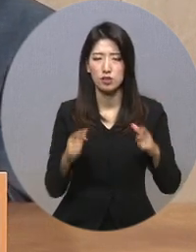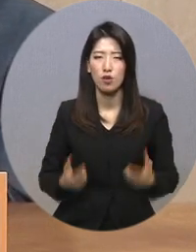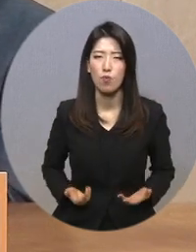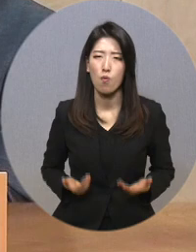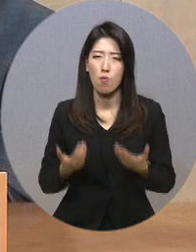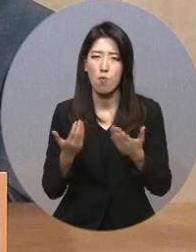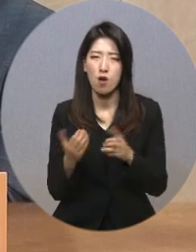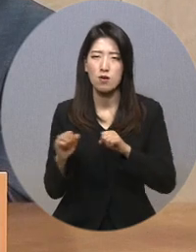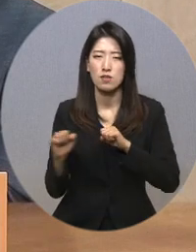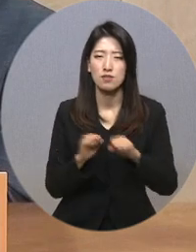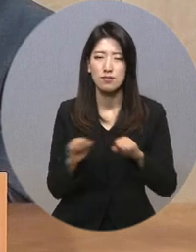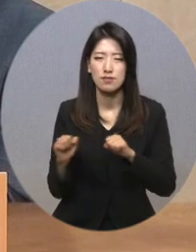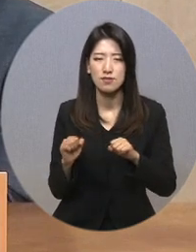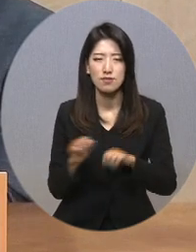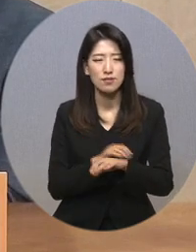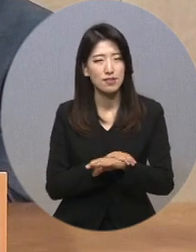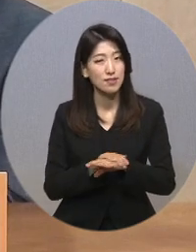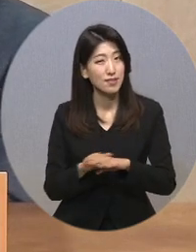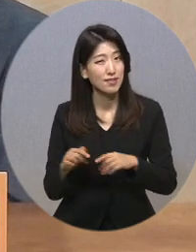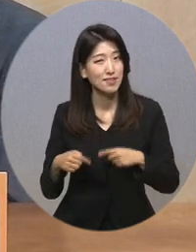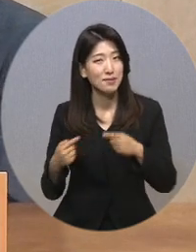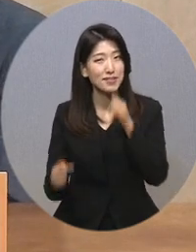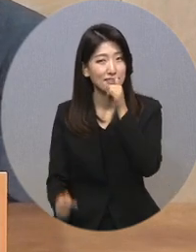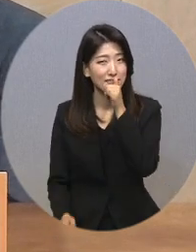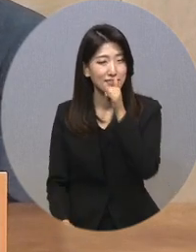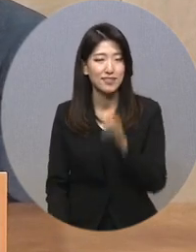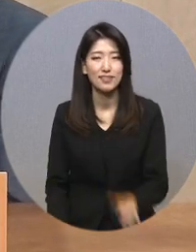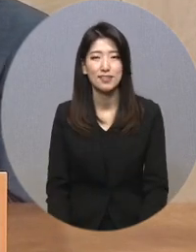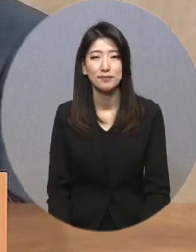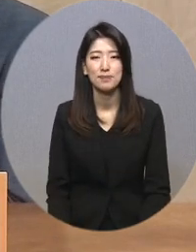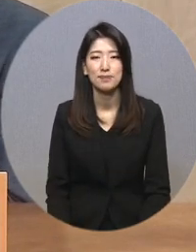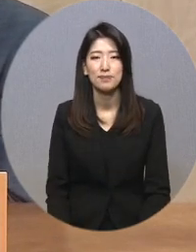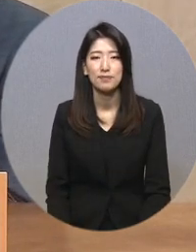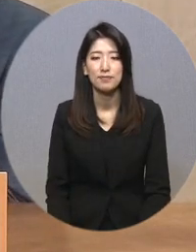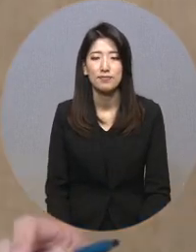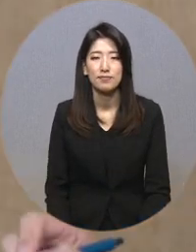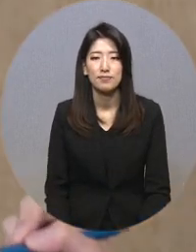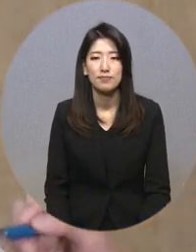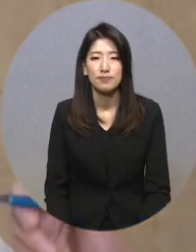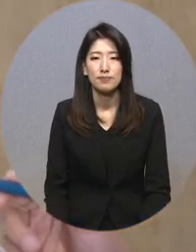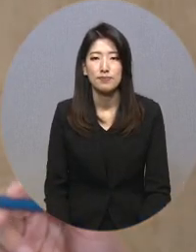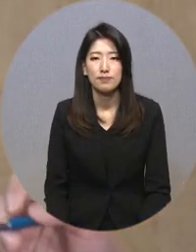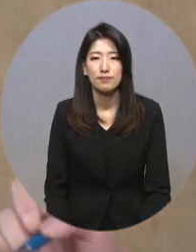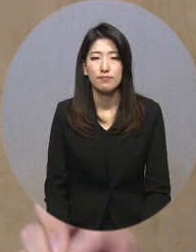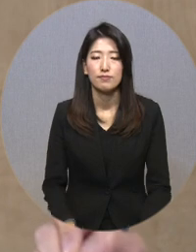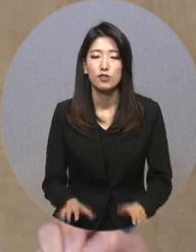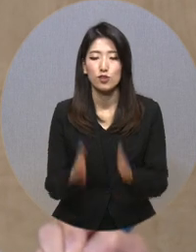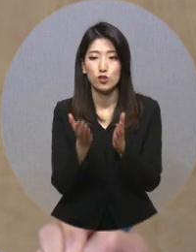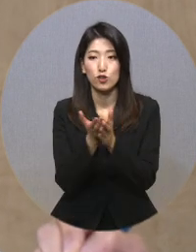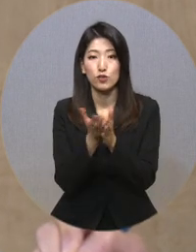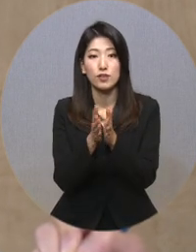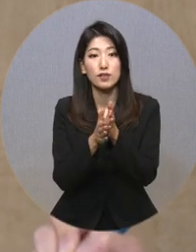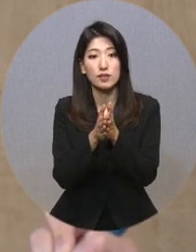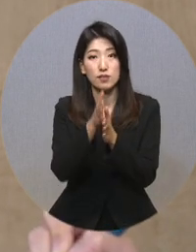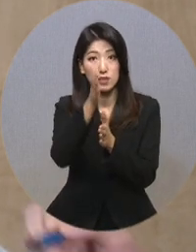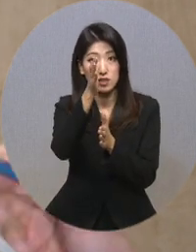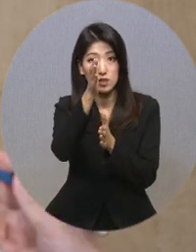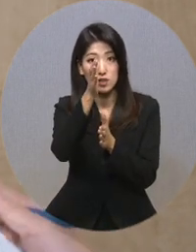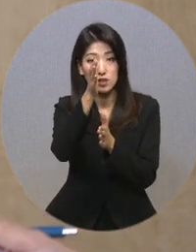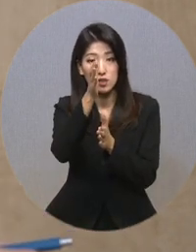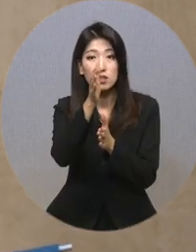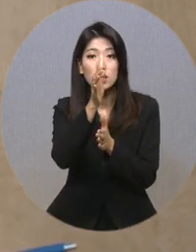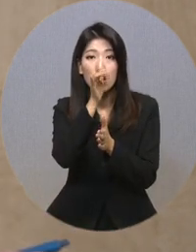거에 또 적극적으로 참여를 하고 있는지 궁금하거든요. 저희는 일단 군산시가 내에 있다 보니까